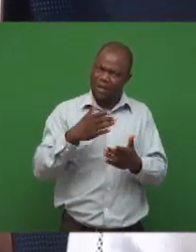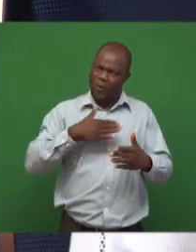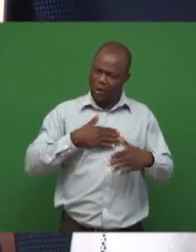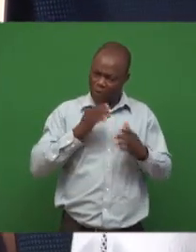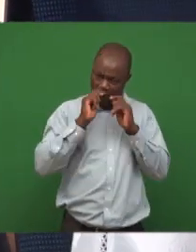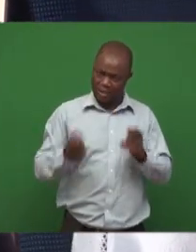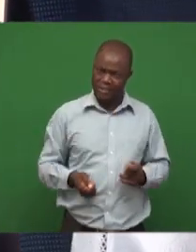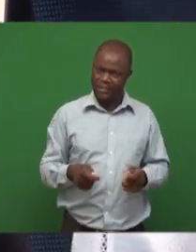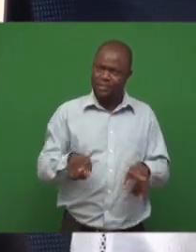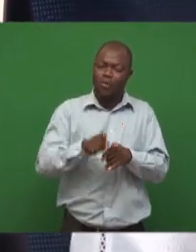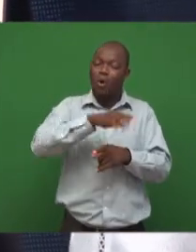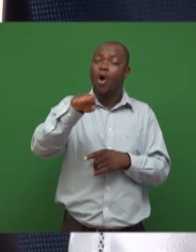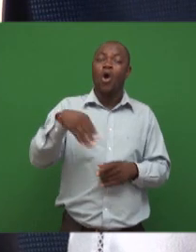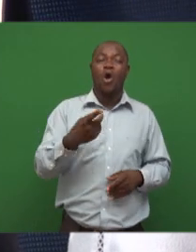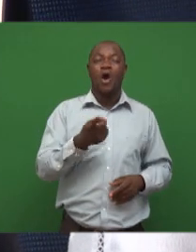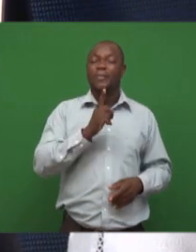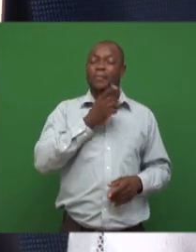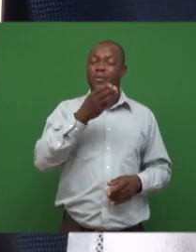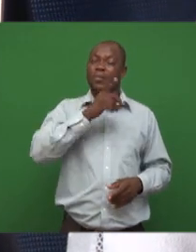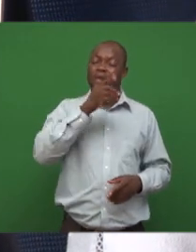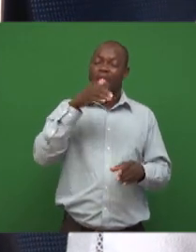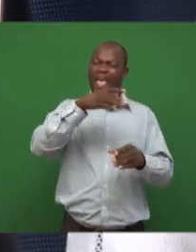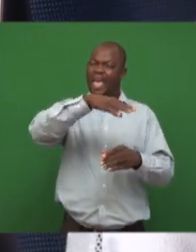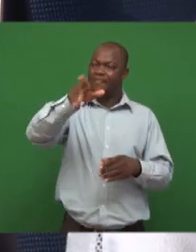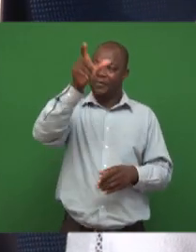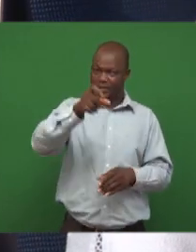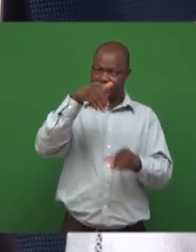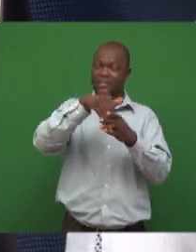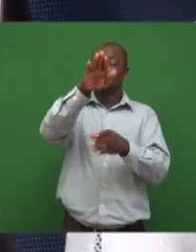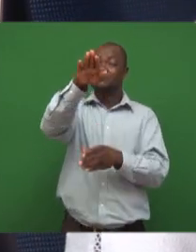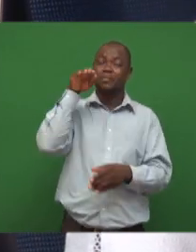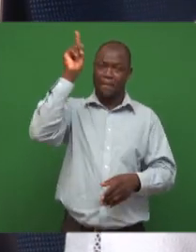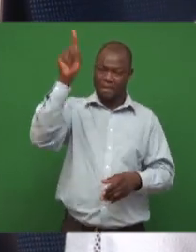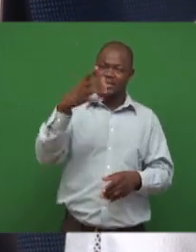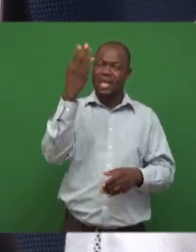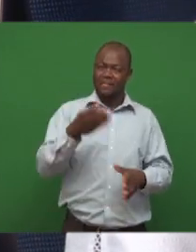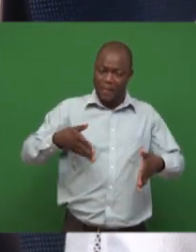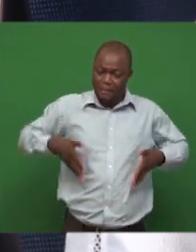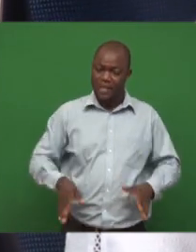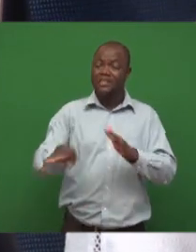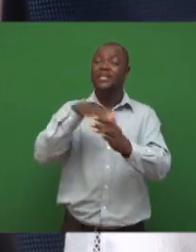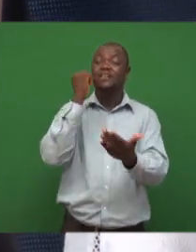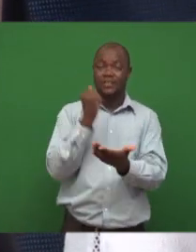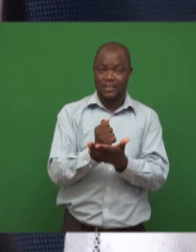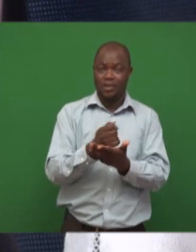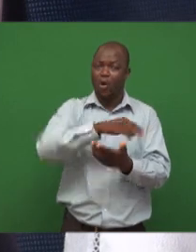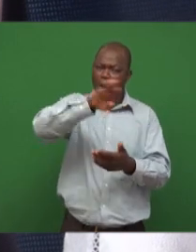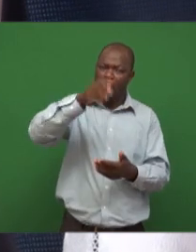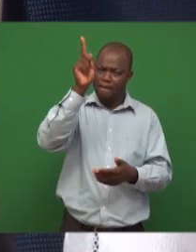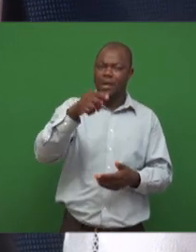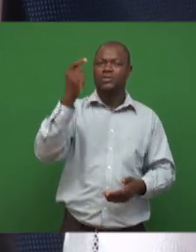kuti umwe noumwe mwana kana kuti umwe noumwe munhu muno munyika yedu ave nebirth certificate. Kuti azikamwe kuti